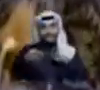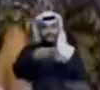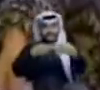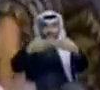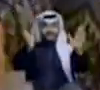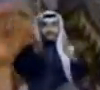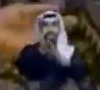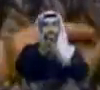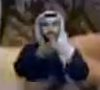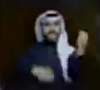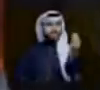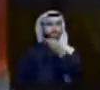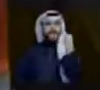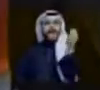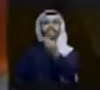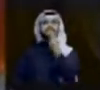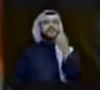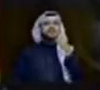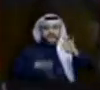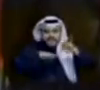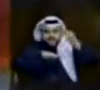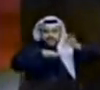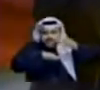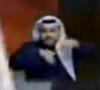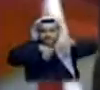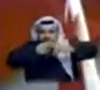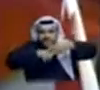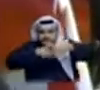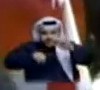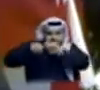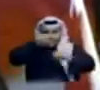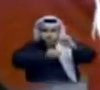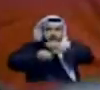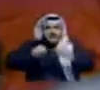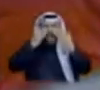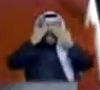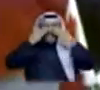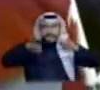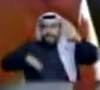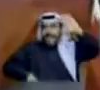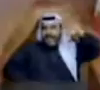تم افتتاح معرض خاص بمنتوجات المرأة العربية الكفيفة شارك فيه نخبة من النساء